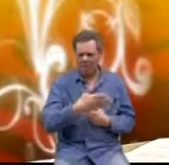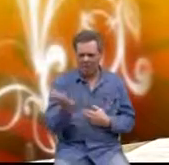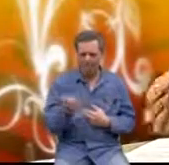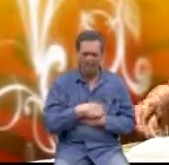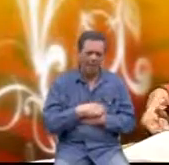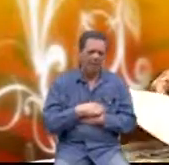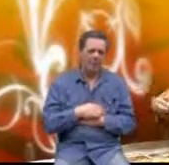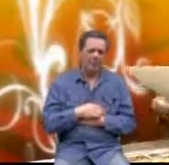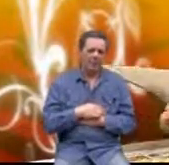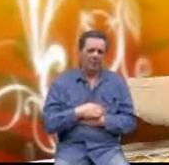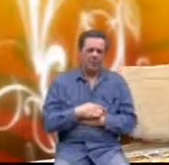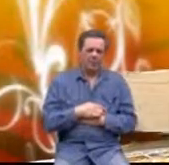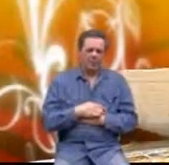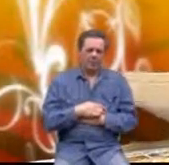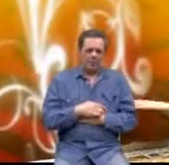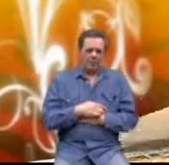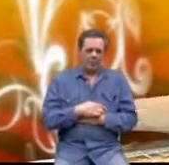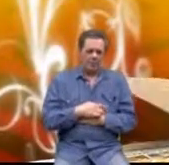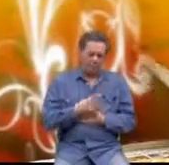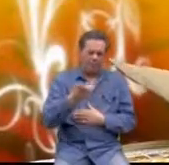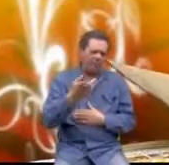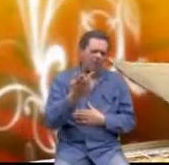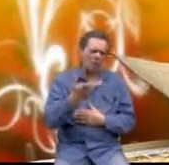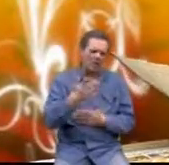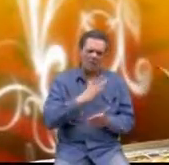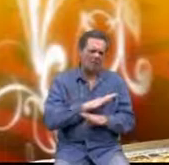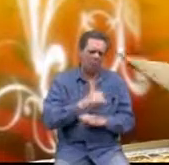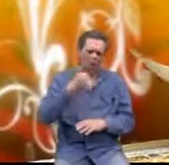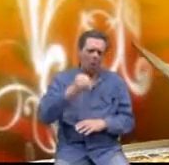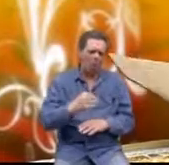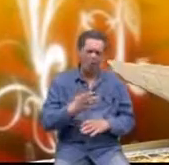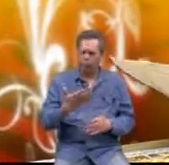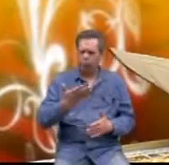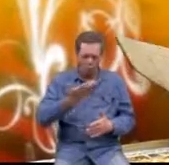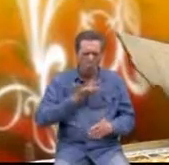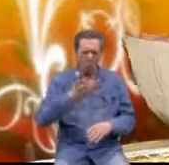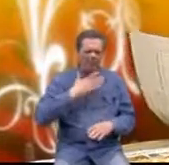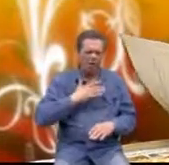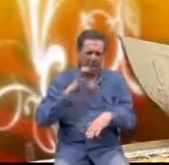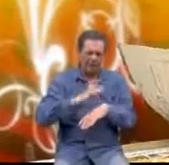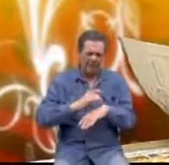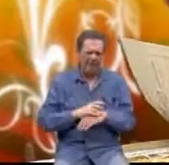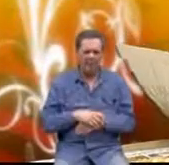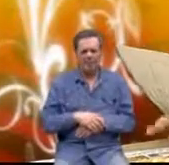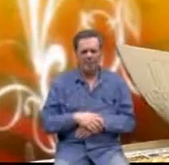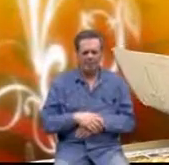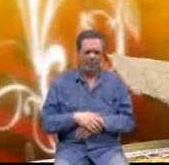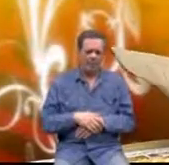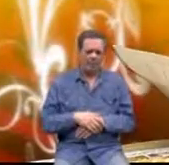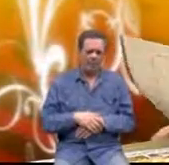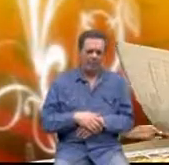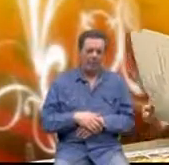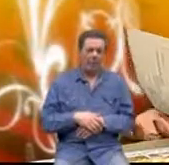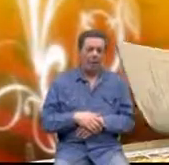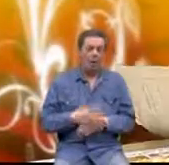normalno i vi ćete sigurno i postignuti ove vaše ciljeve. Vi ste mi ih poslali, ali ja bih htjela da vi tako lijepa to meni prezentirate.